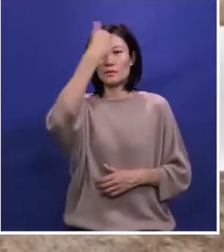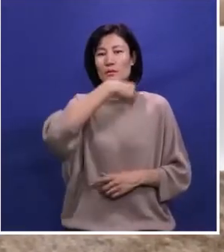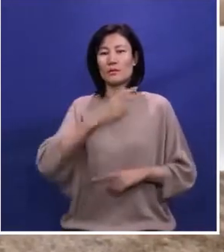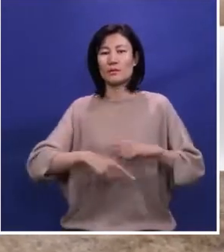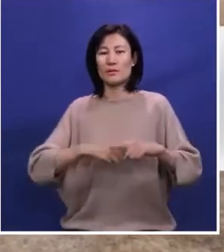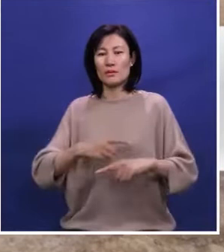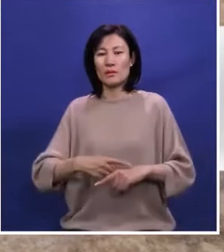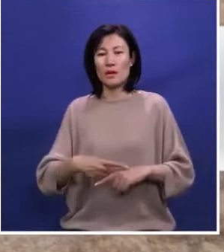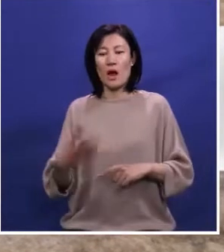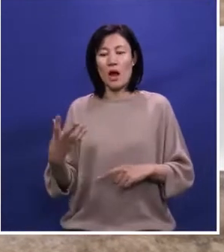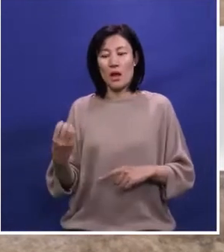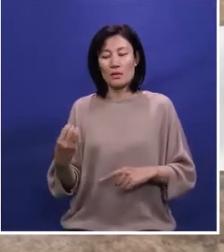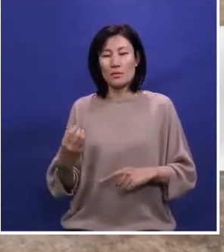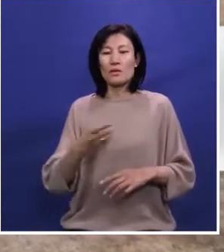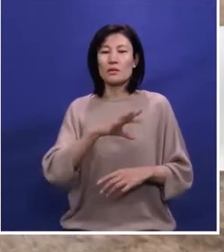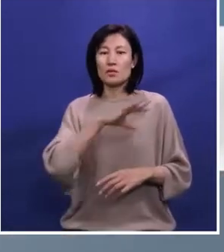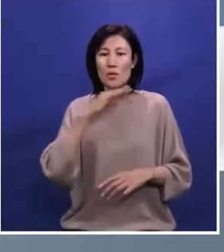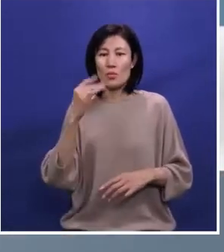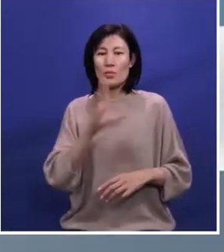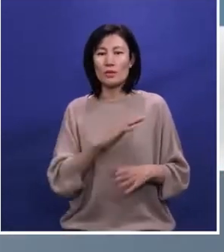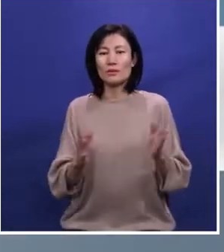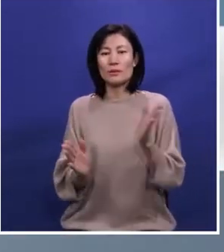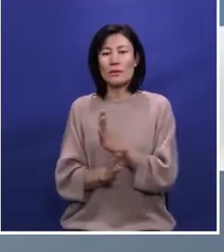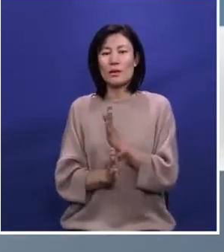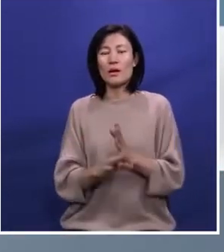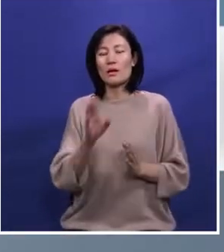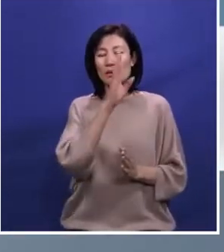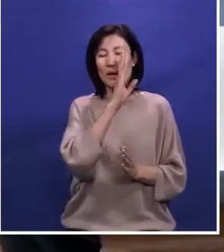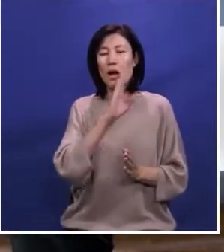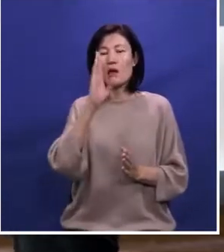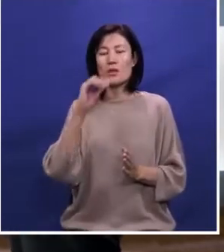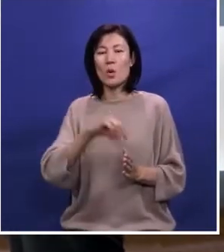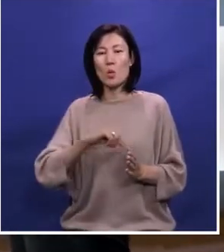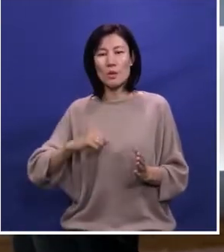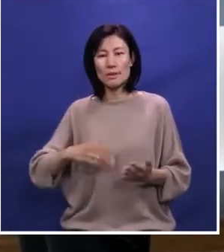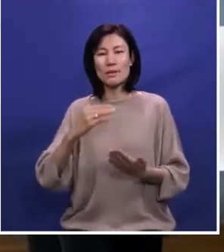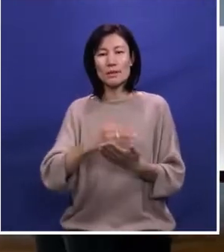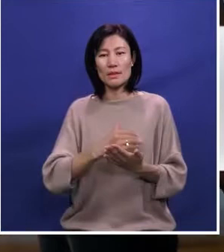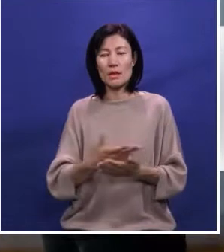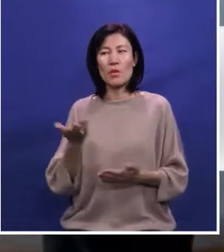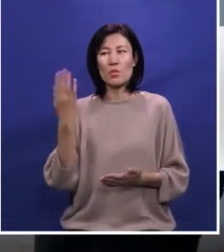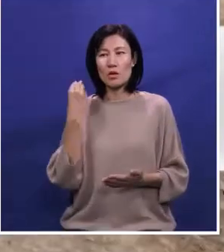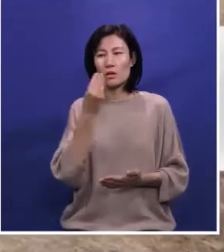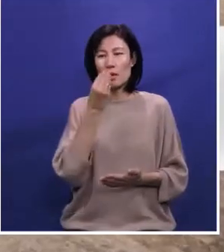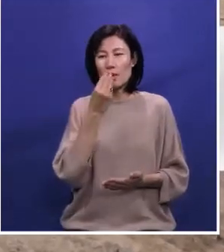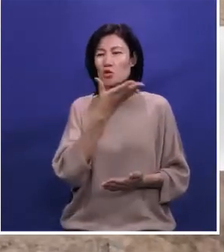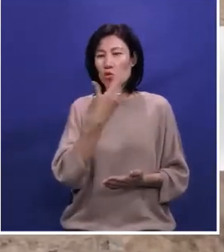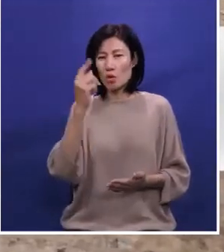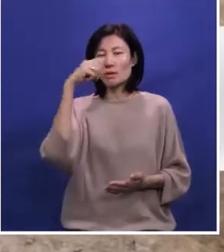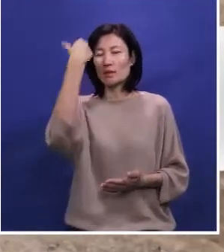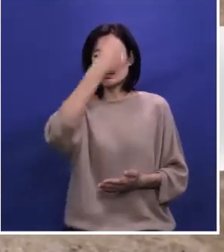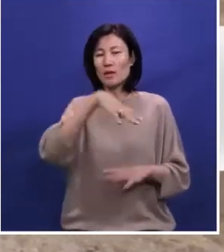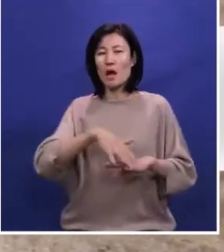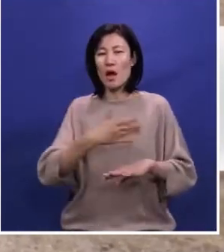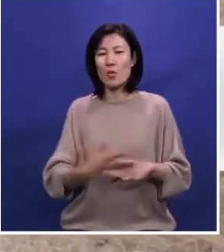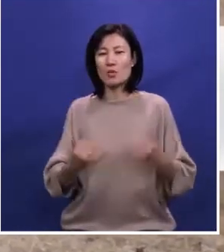толып, тартылып тұратын бір уақыты болады, табиғат ана өзі реттеп отырады. Мысалға, ашаршылық жылдарында